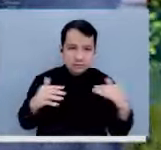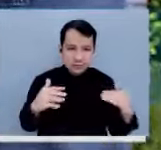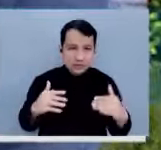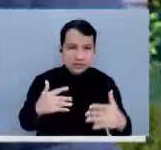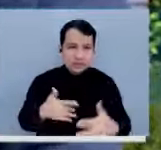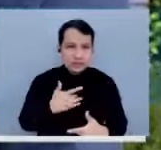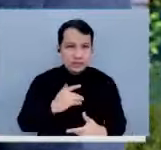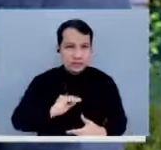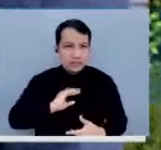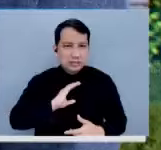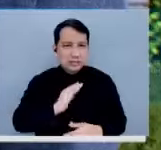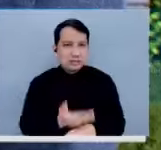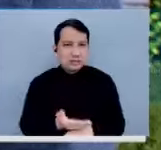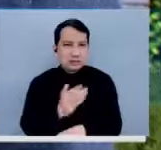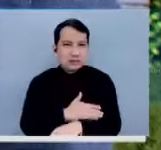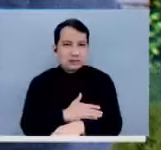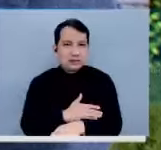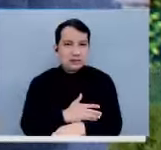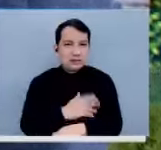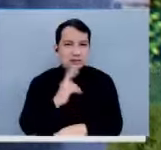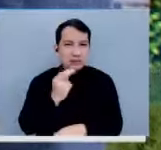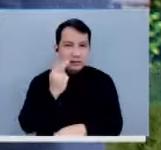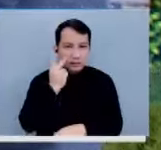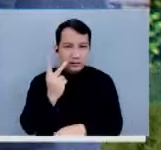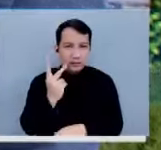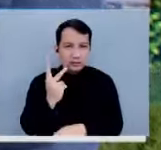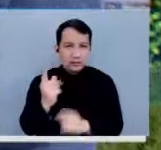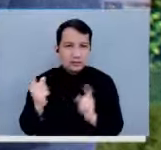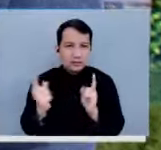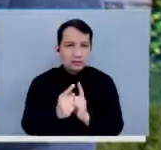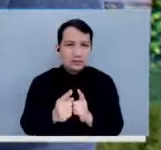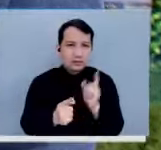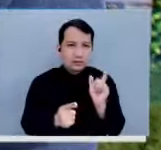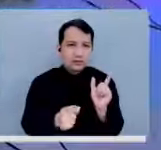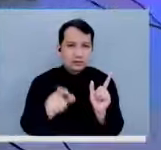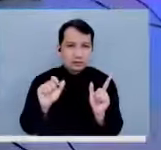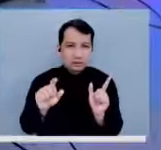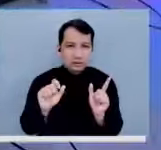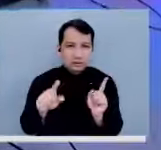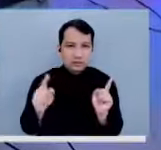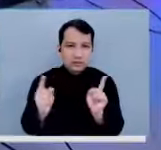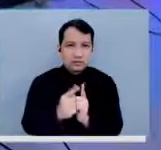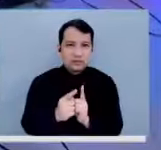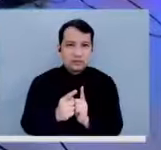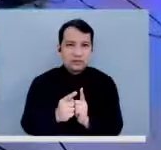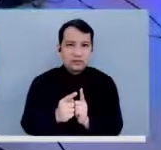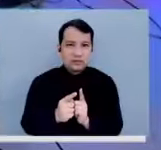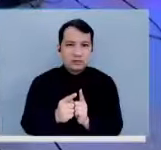Kailan ba tayo nakakilala, Arginis? Basta 2011? Ika...